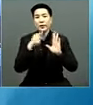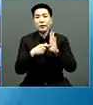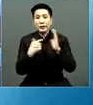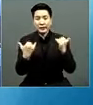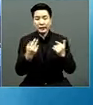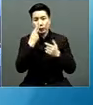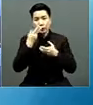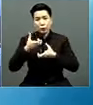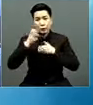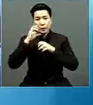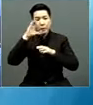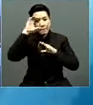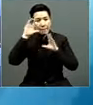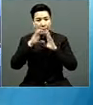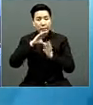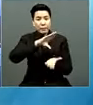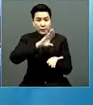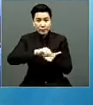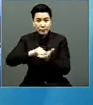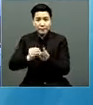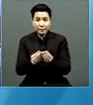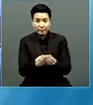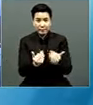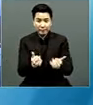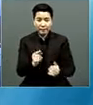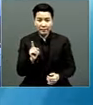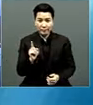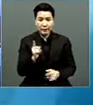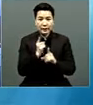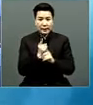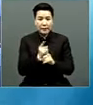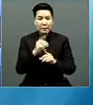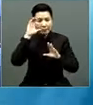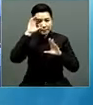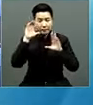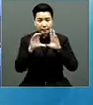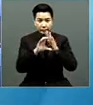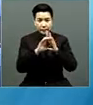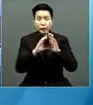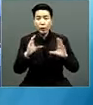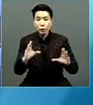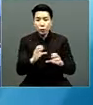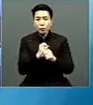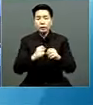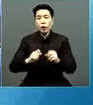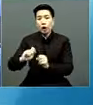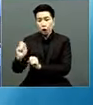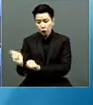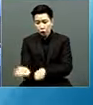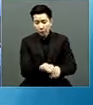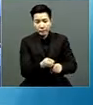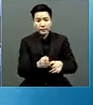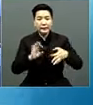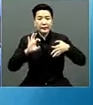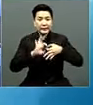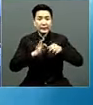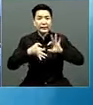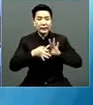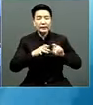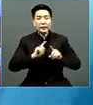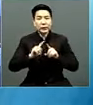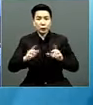นะครับย้อนหลังเป็นภาพสะสมนะครับก็ตามนั้นเลยนะครับตามภาพเลยนะครับแล้วรวมไปถึงสนามกอล์ฟสนามกีฬาอะไรต่